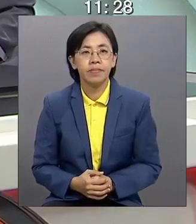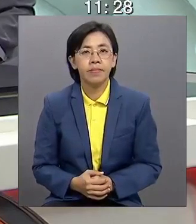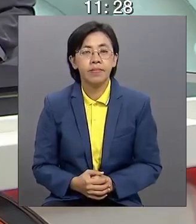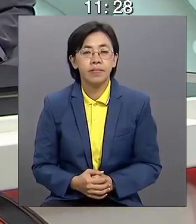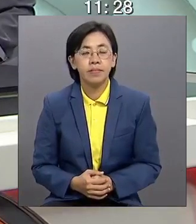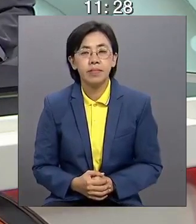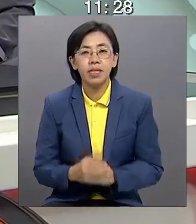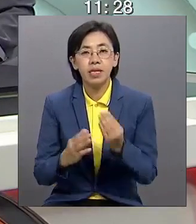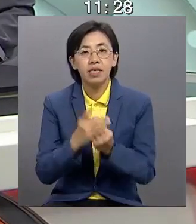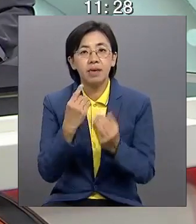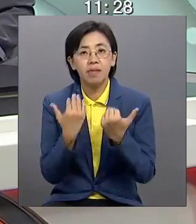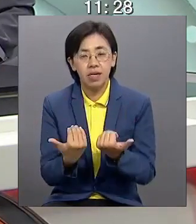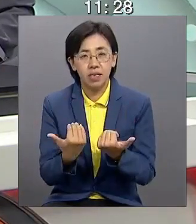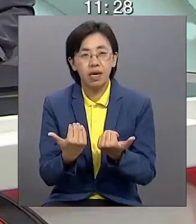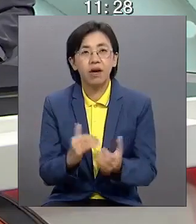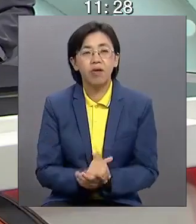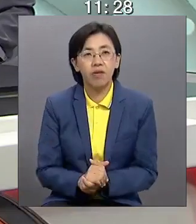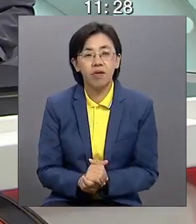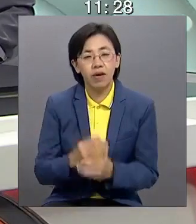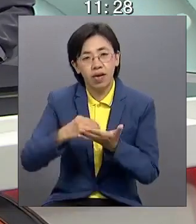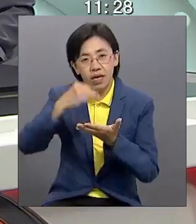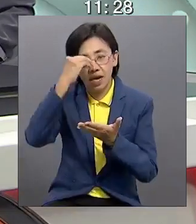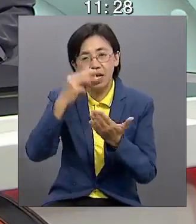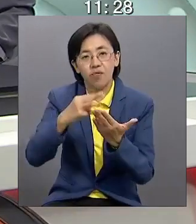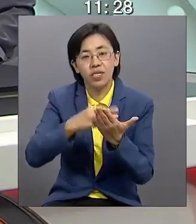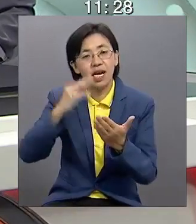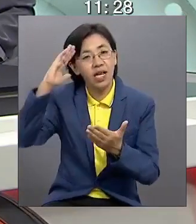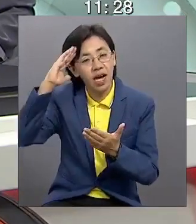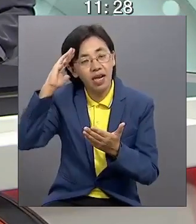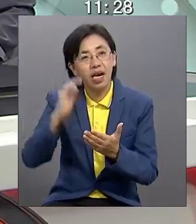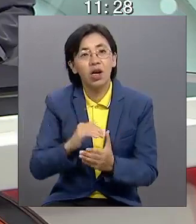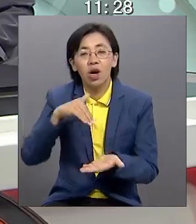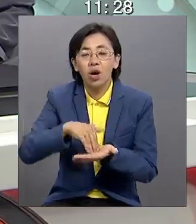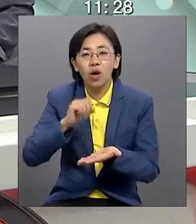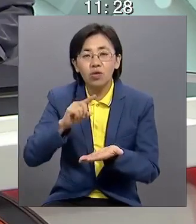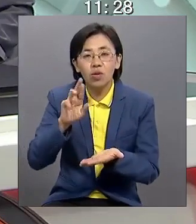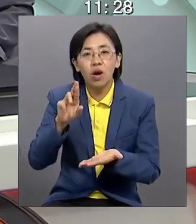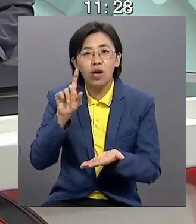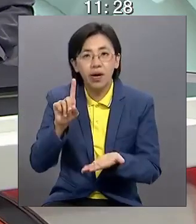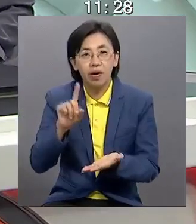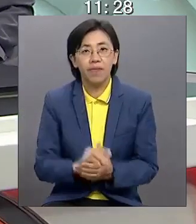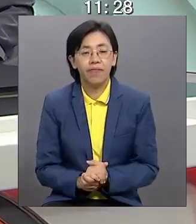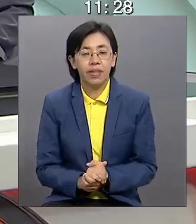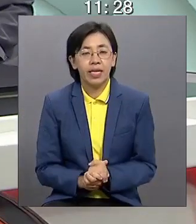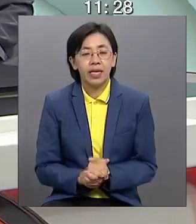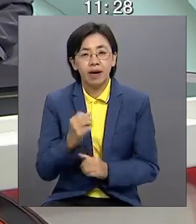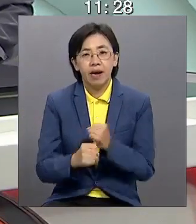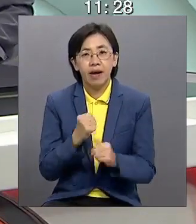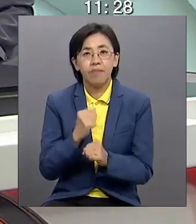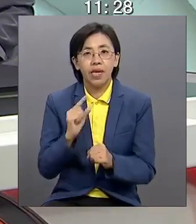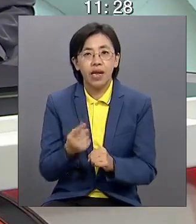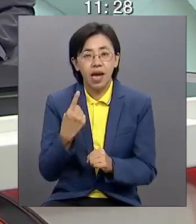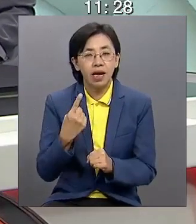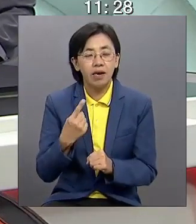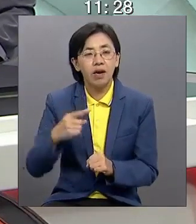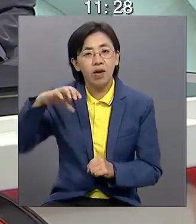และตลอดสัปดาห์นี้นะคะก็เป็นช่วงปฐมนิเทศของนักศึกษาวิชาทหารของศูนย์การนักศึกษาวิชาทหารค่ะซึ่งก็เป็นปีแรกนะคะที่หน่วยบัญชา